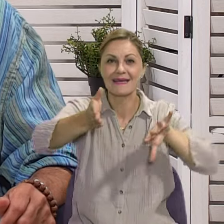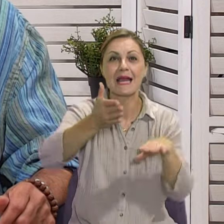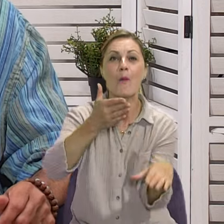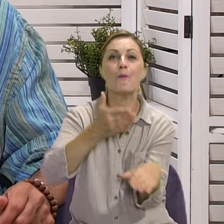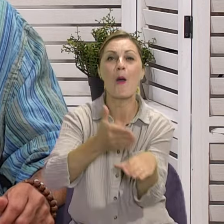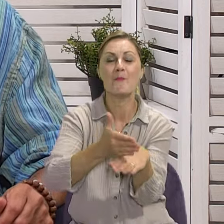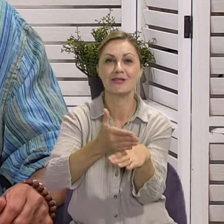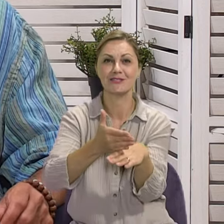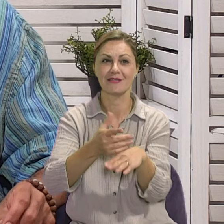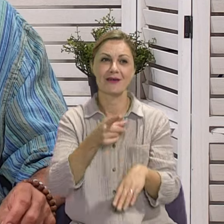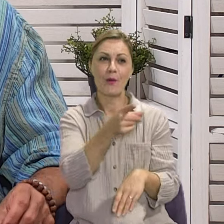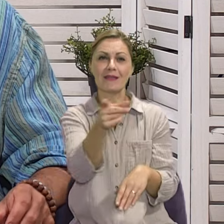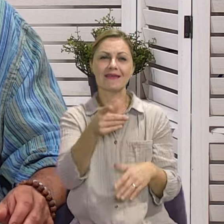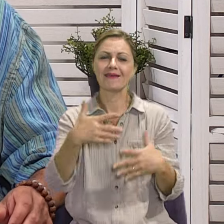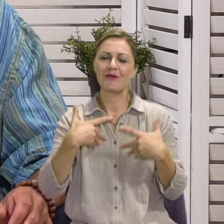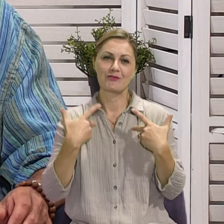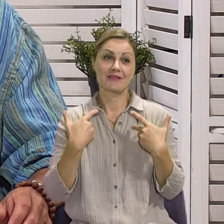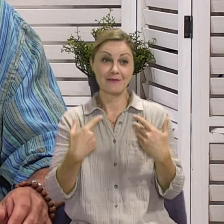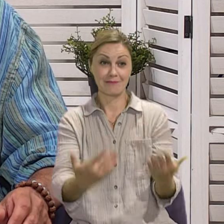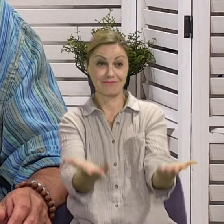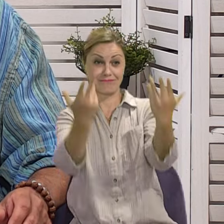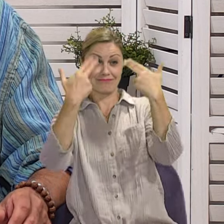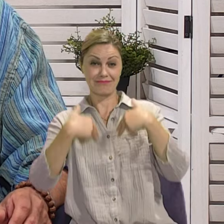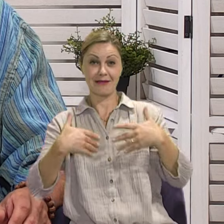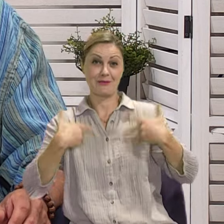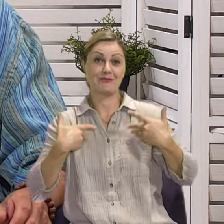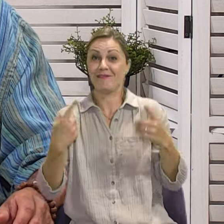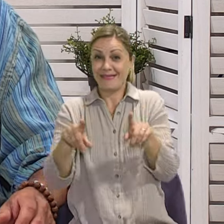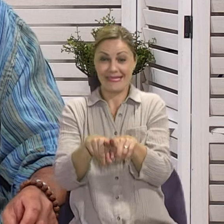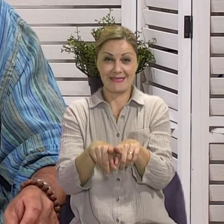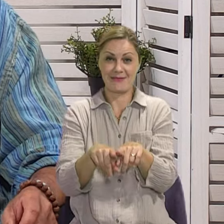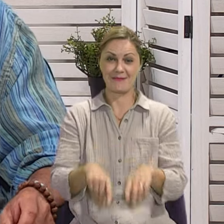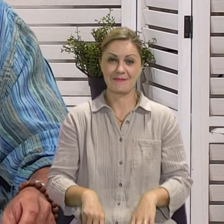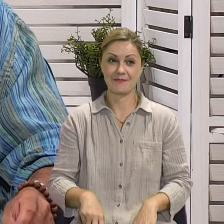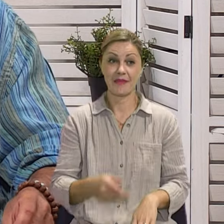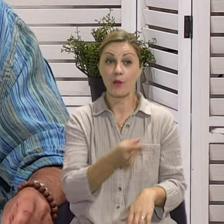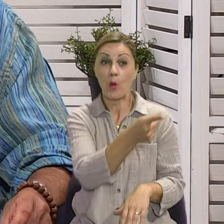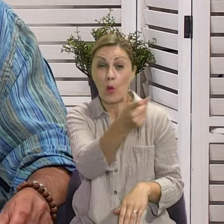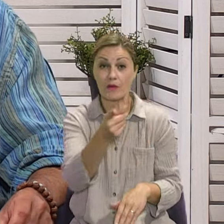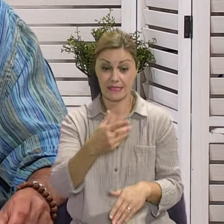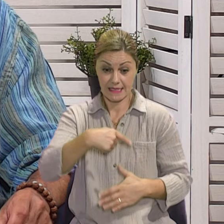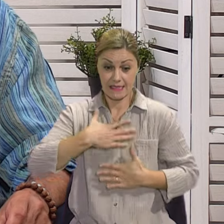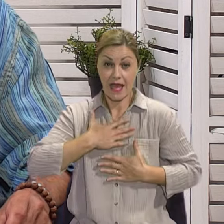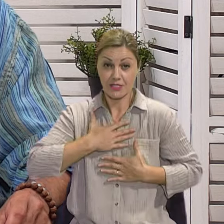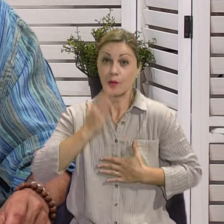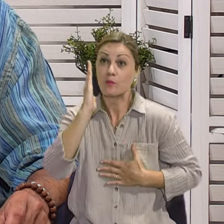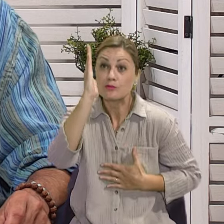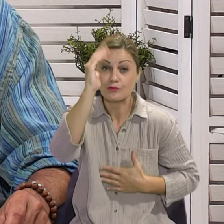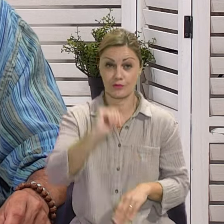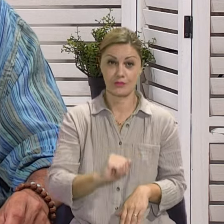pristojne mladosti i puno mladosti koja će jednog dana, kako govore, biti naša budućnost. Mislim